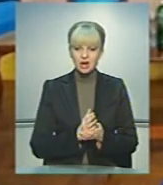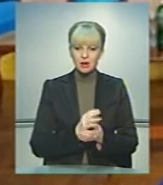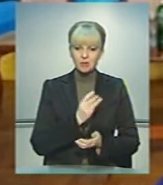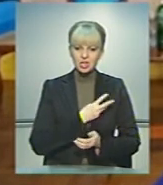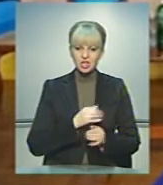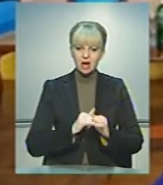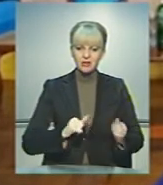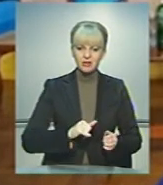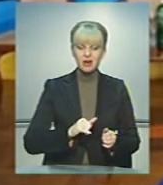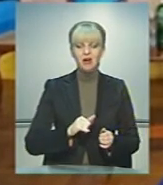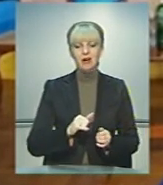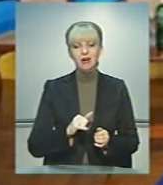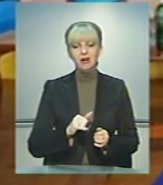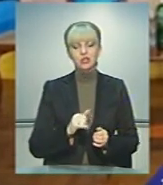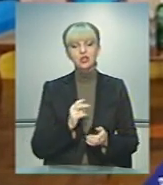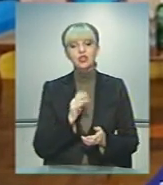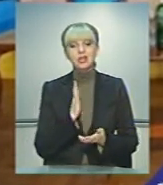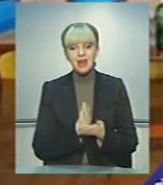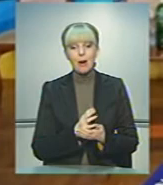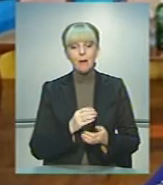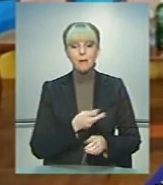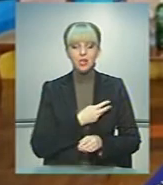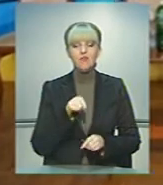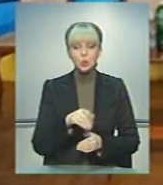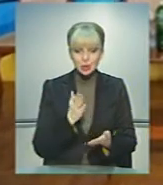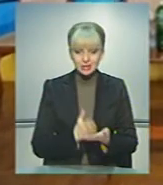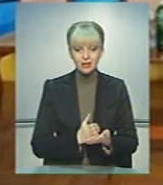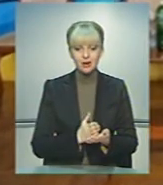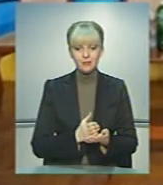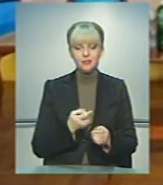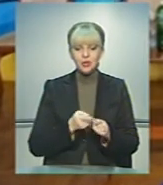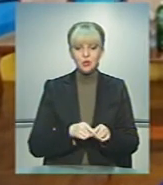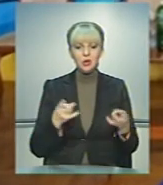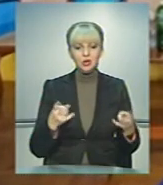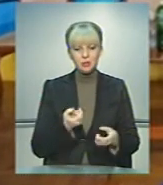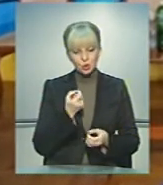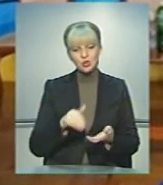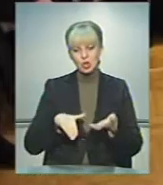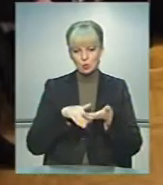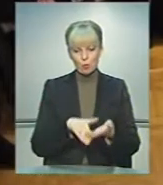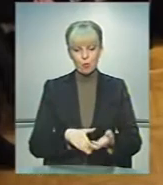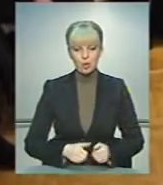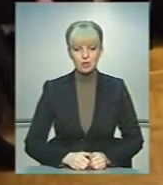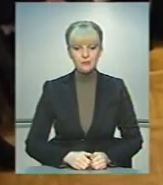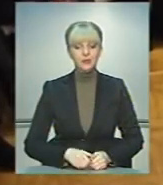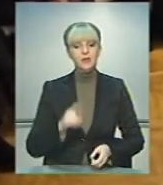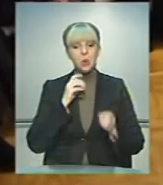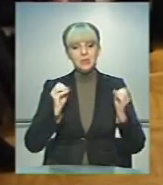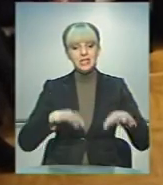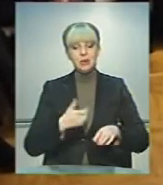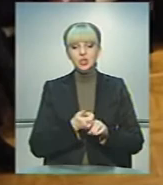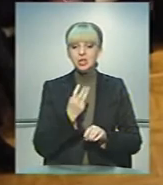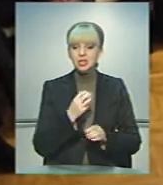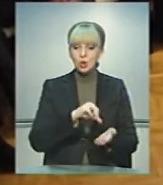підприємців розвиватися? Важливе питання, чи є бажання? Воно є. Для цього потрібно трошки допомогти. Форум зібрав більше